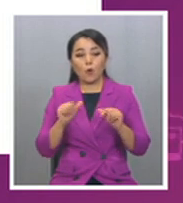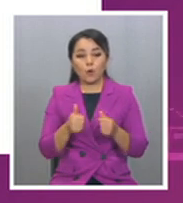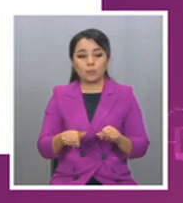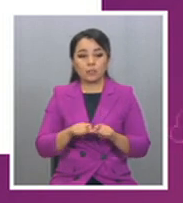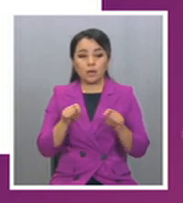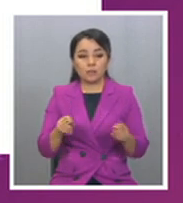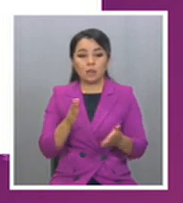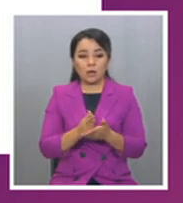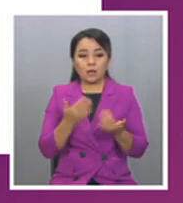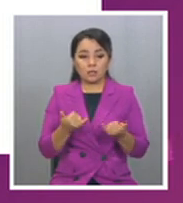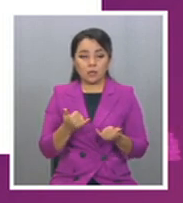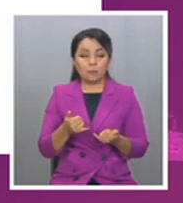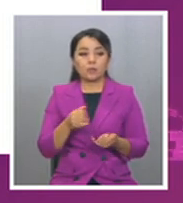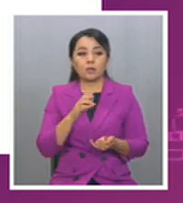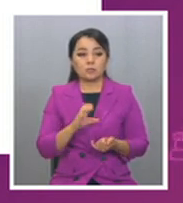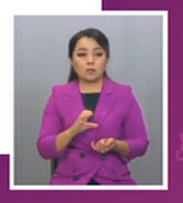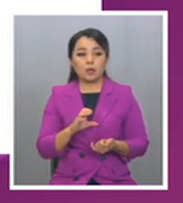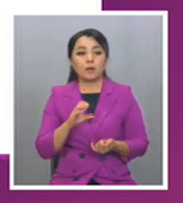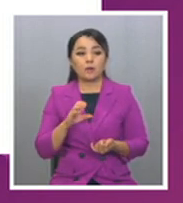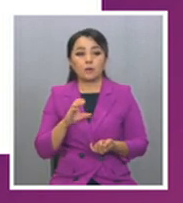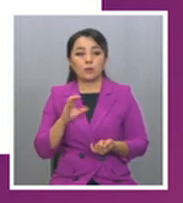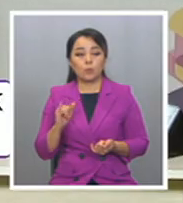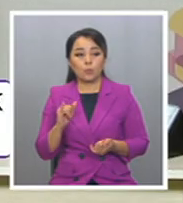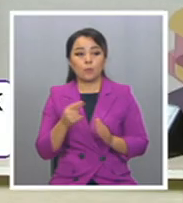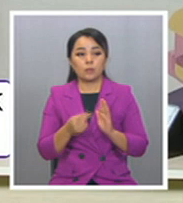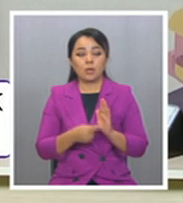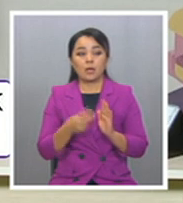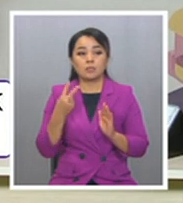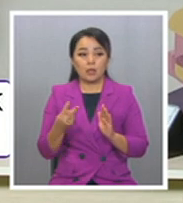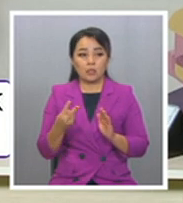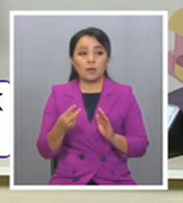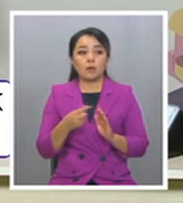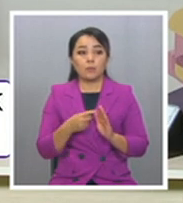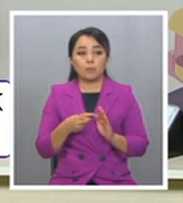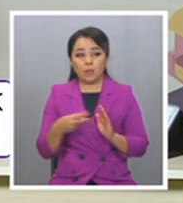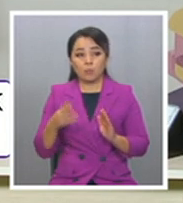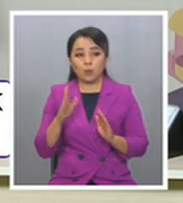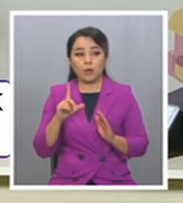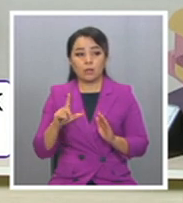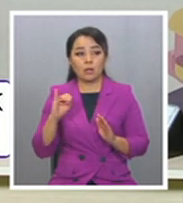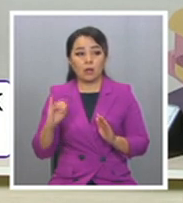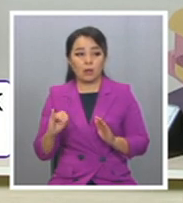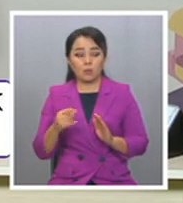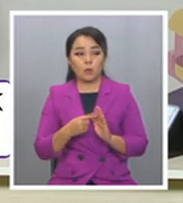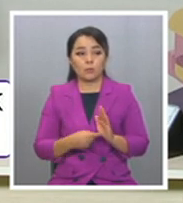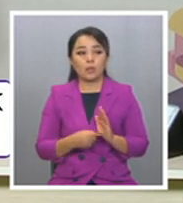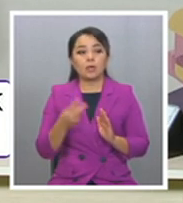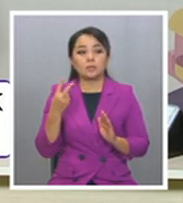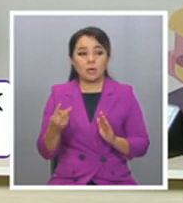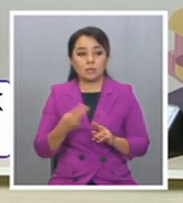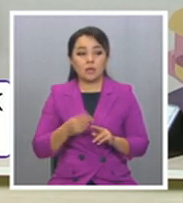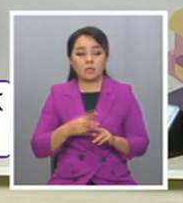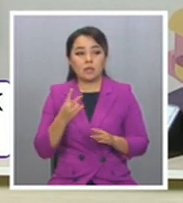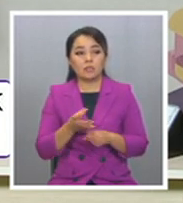С макс квадрат бөлінген 2 тең болады li макс квадрат бөлінген 2-ке. Қысқаратын 2 мен 2-ні қысқартамыз да,